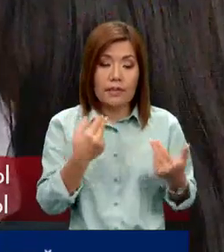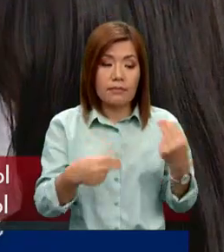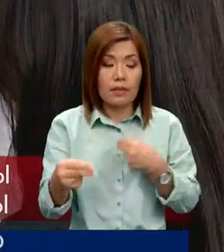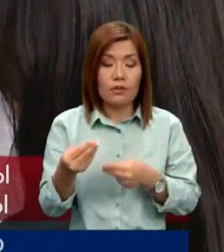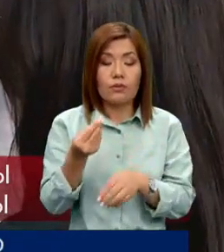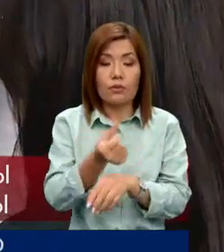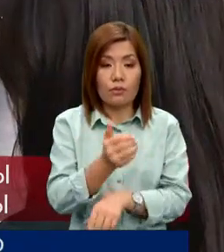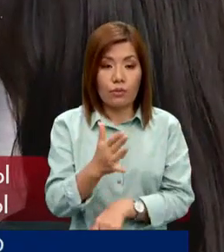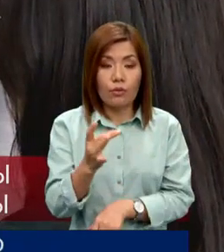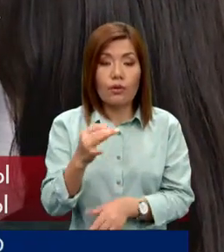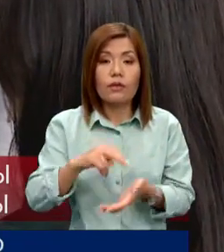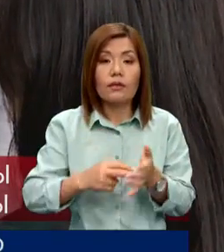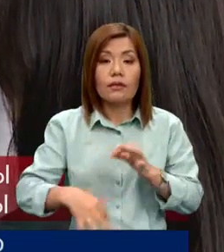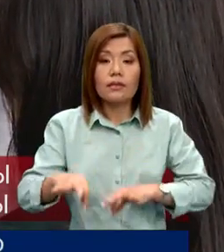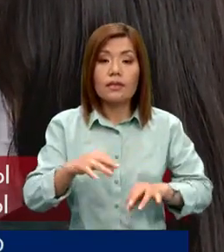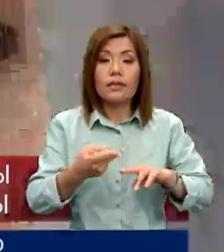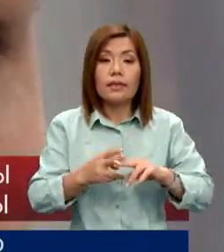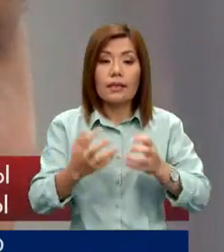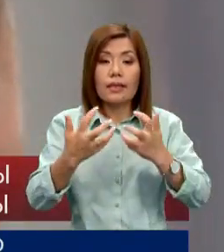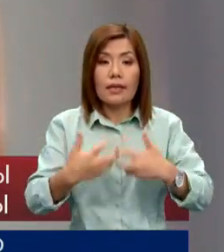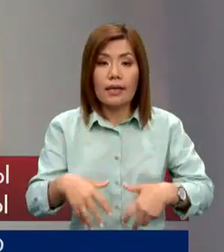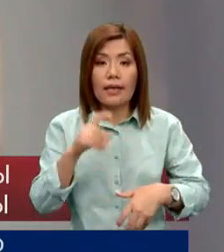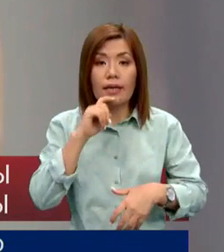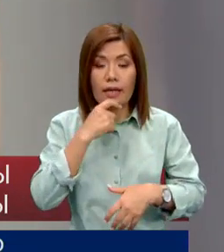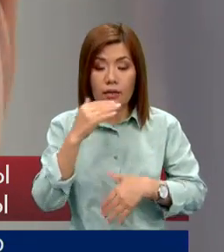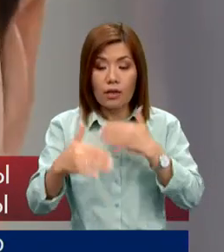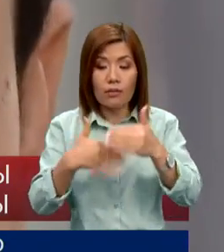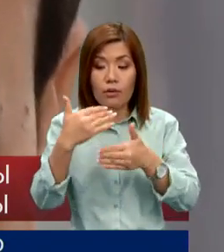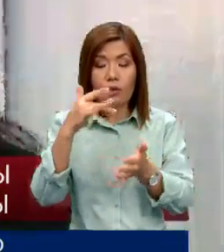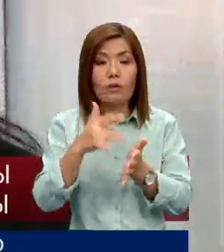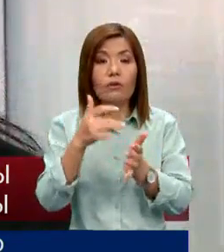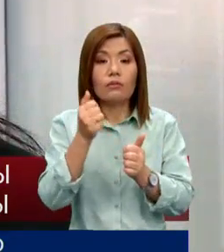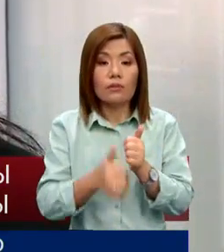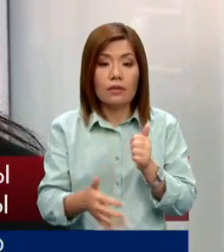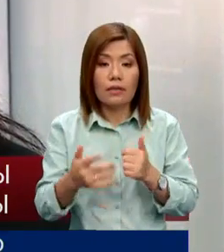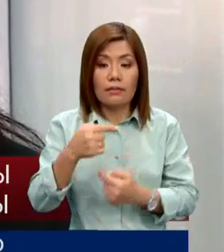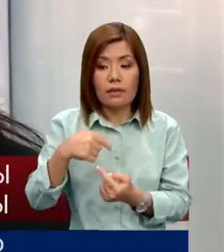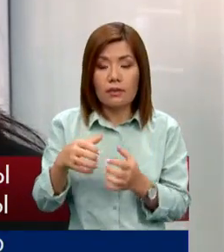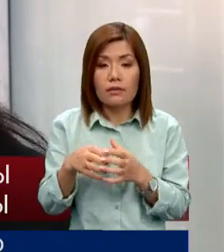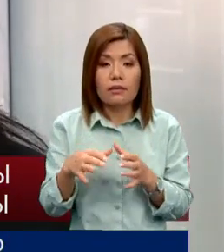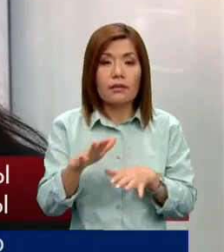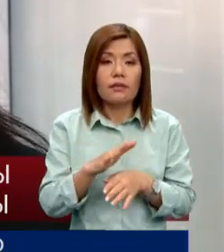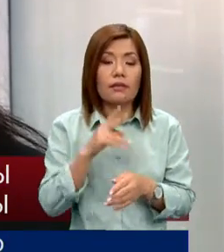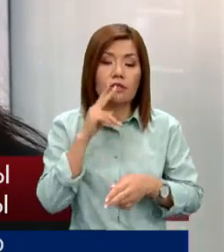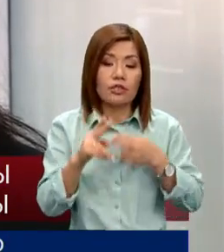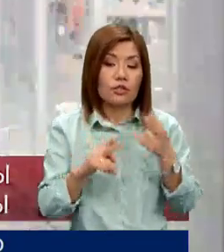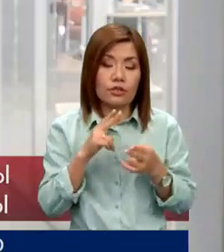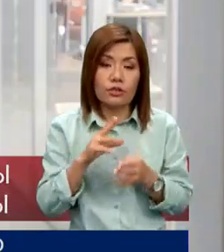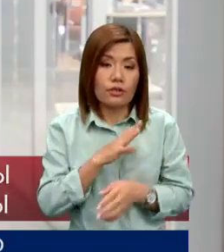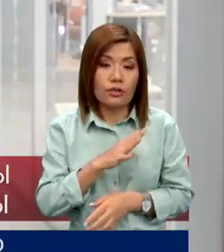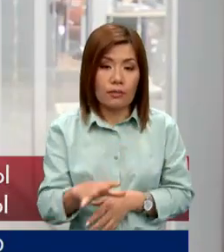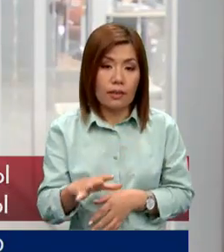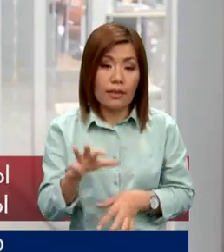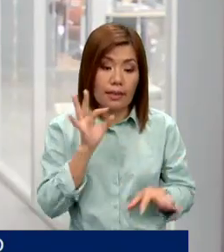Ал таңбалаудың пилоттық жобасына жауапты болған цифрлық экономиканы дамыту орталығындағылар кәсіпкерлерден бірде бір шағым түспеді деді.